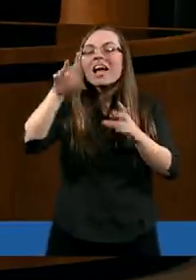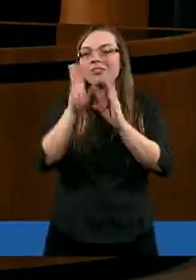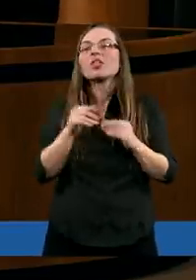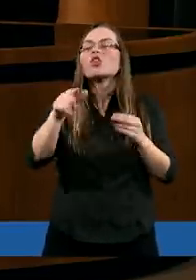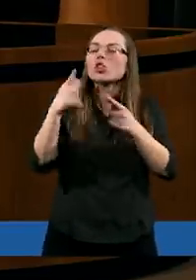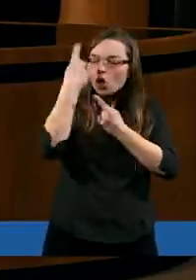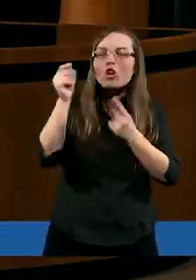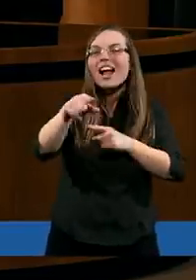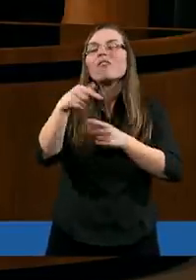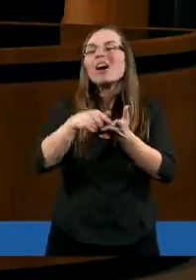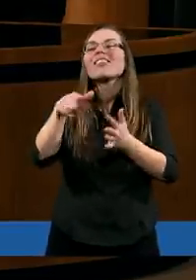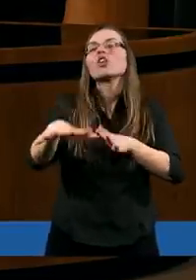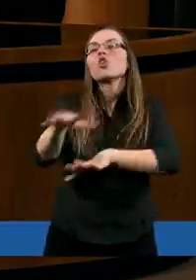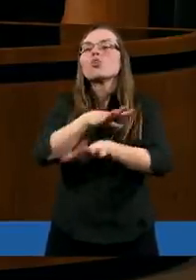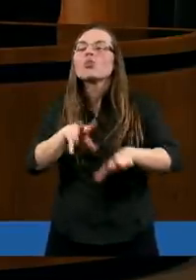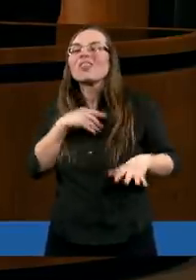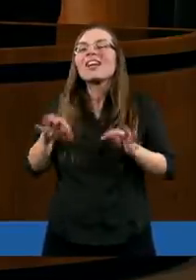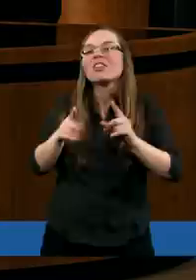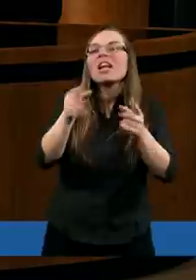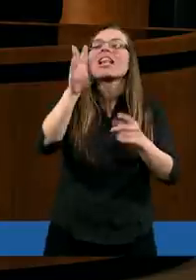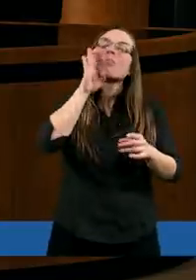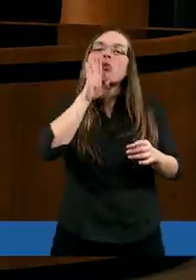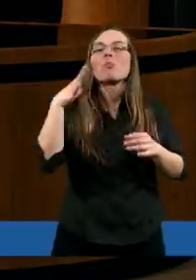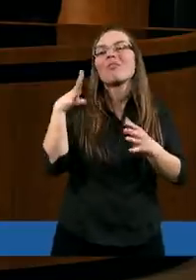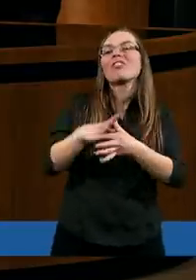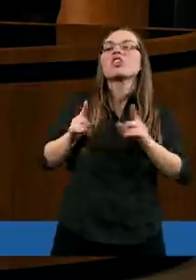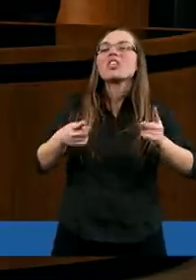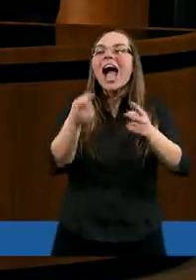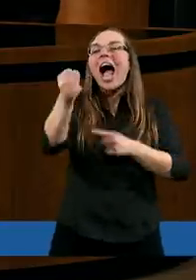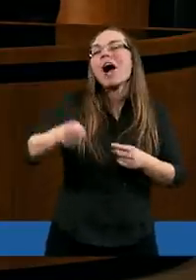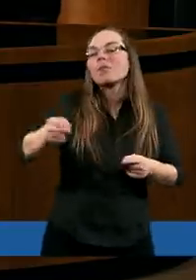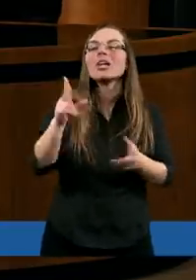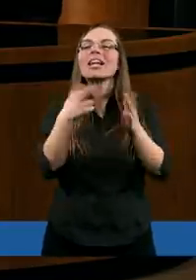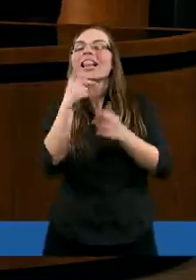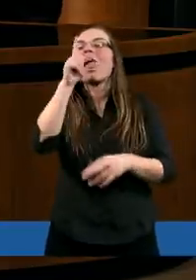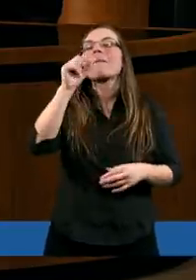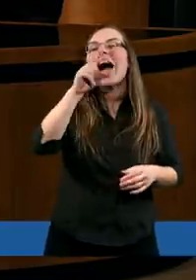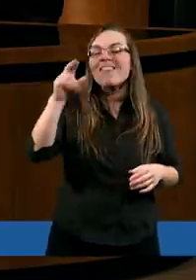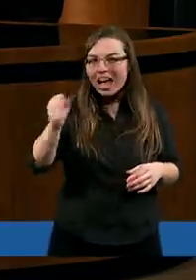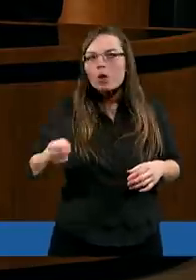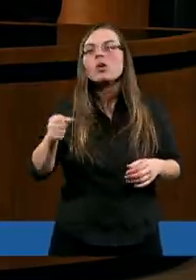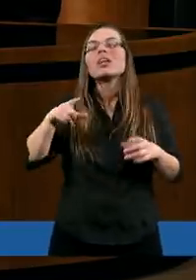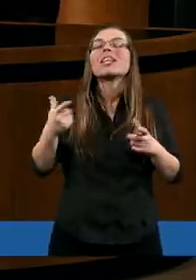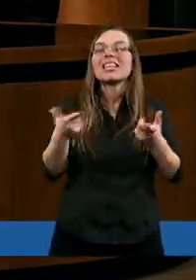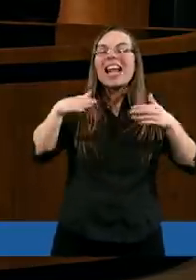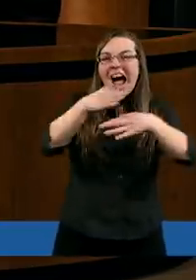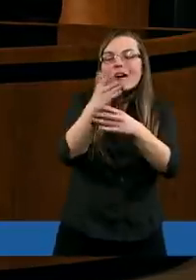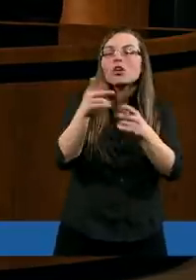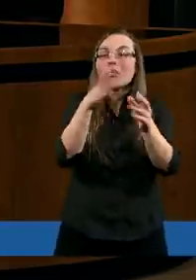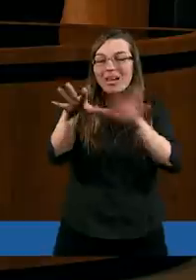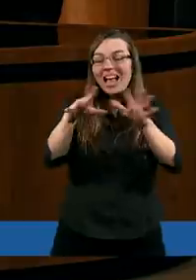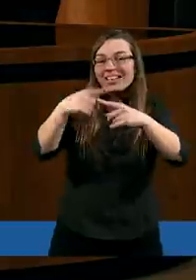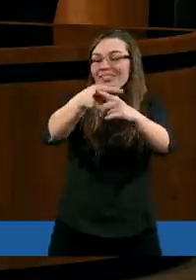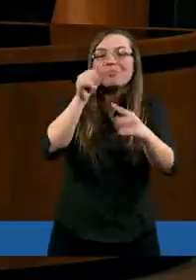że to Duch Święty. Tak było w Dziejach Apostolskich, kiedy Pawłowi zagrodził drogę do pewnych